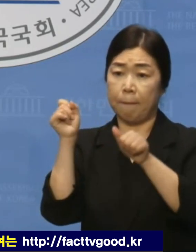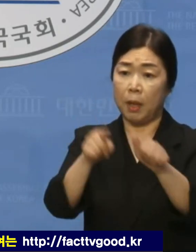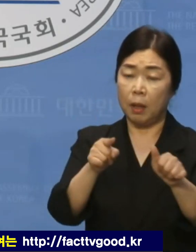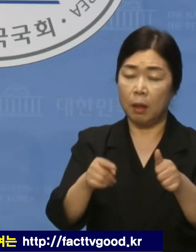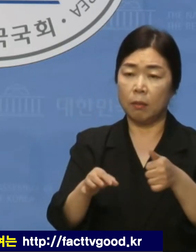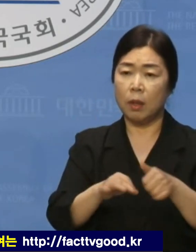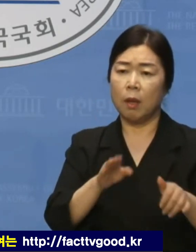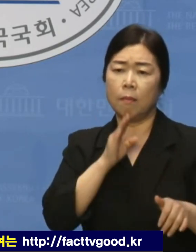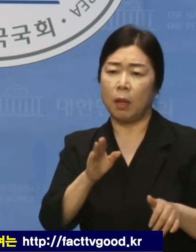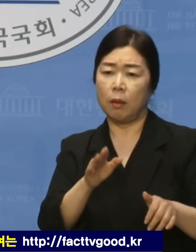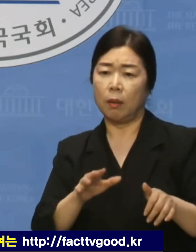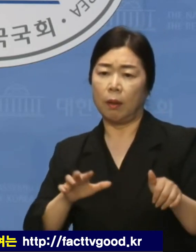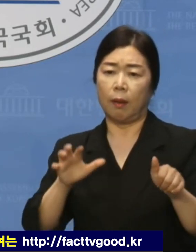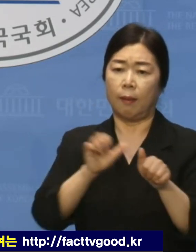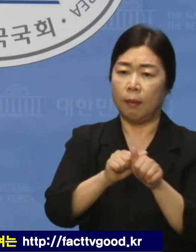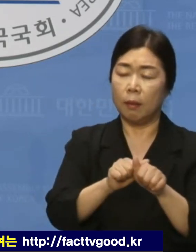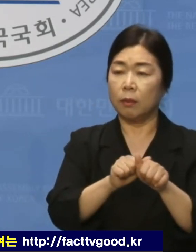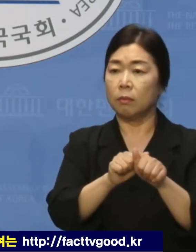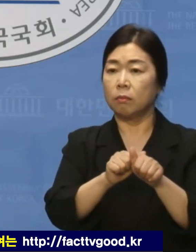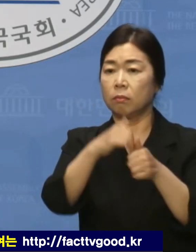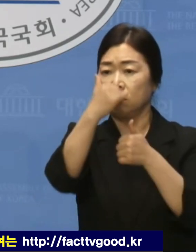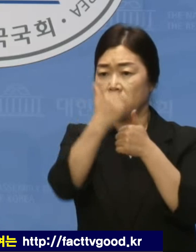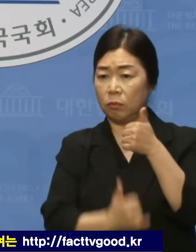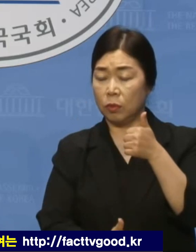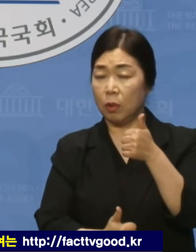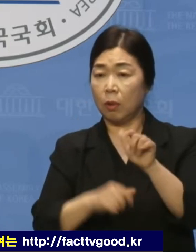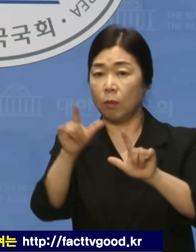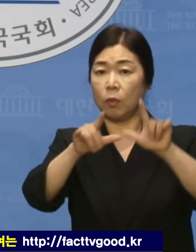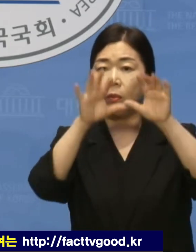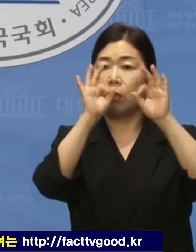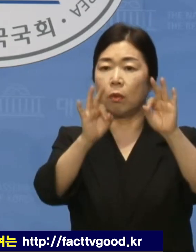달려드는 감사원의 행태에 기가 막힙니다.